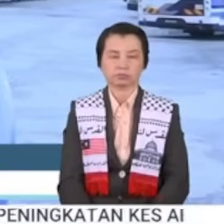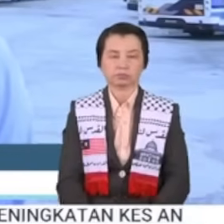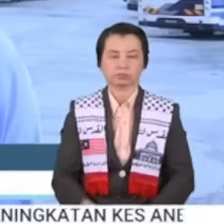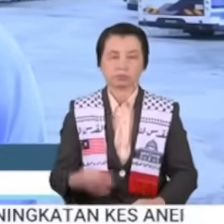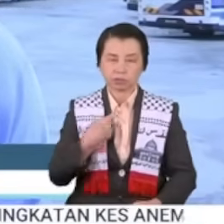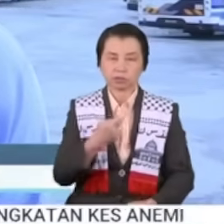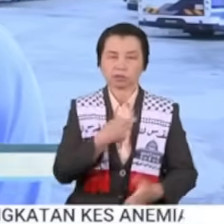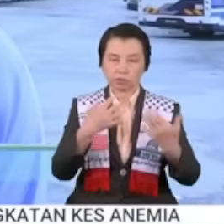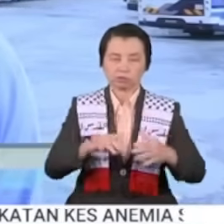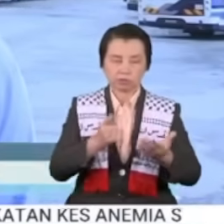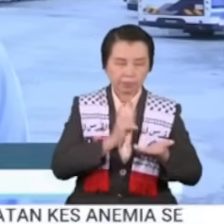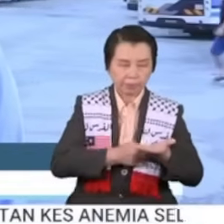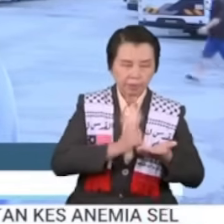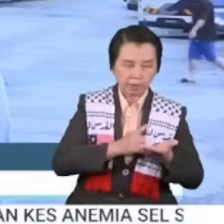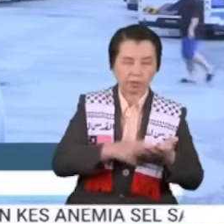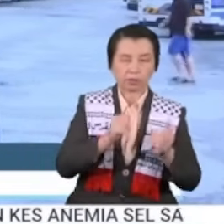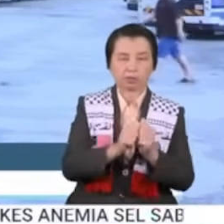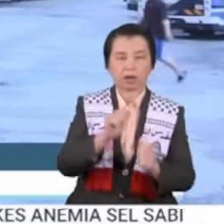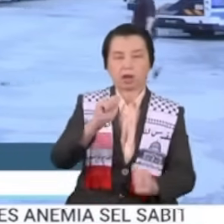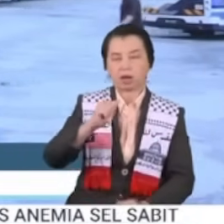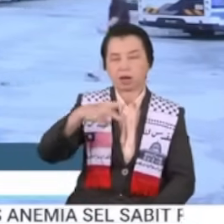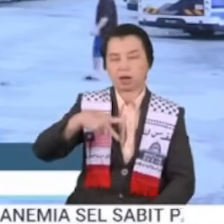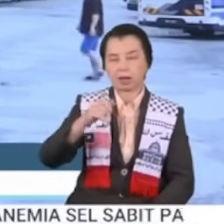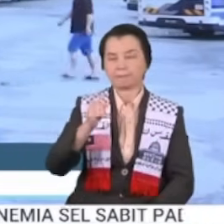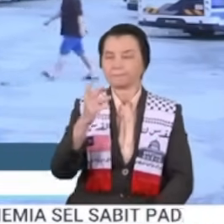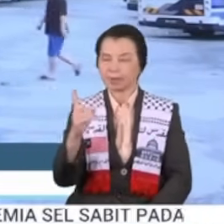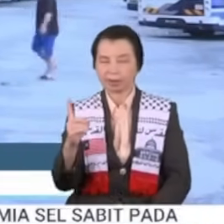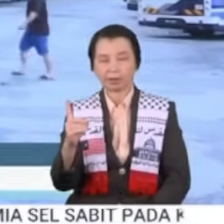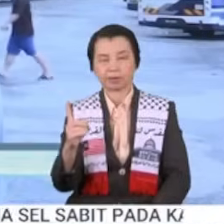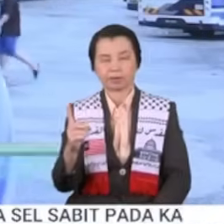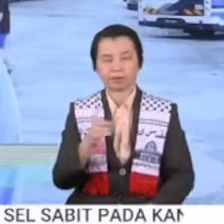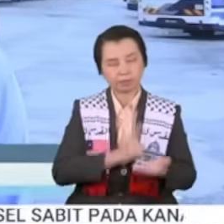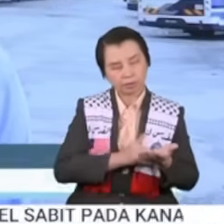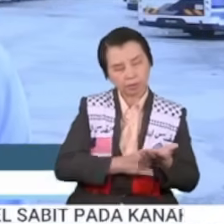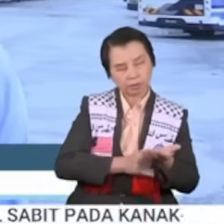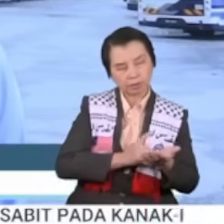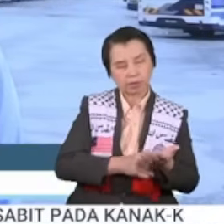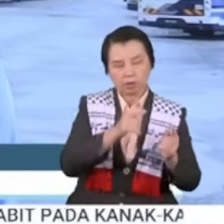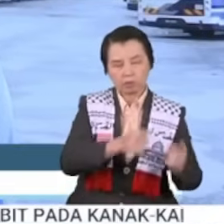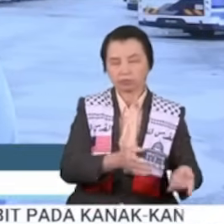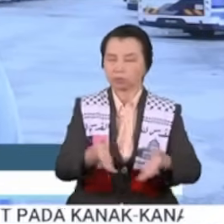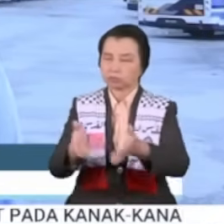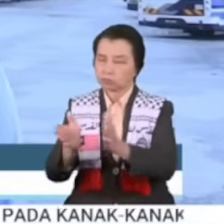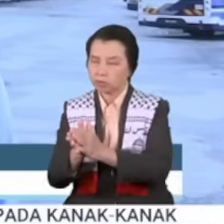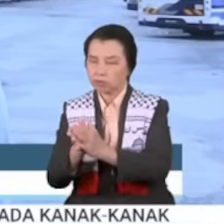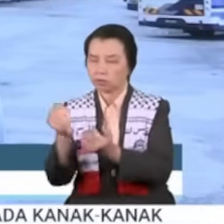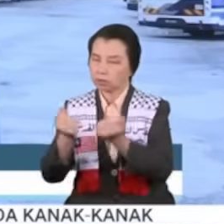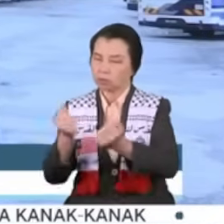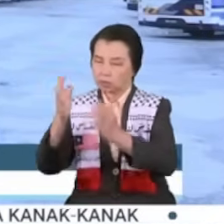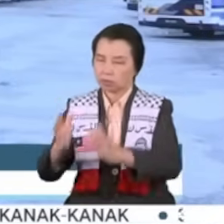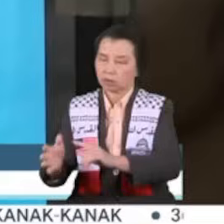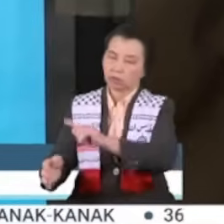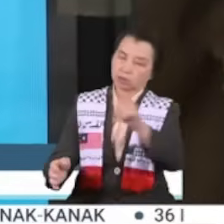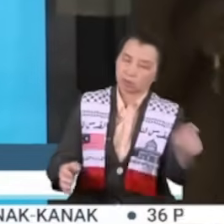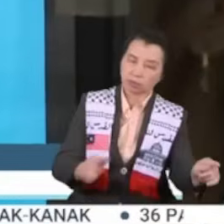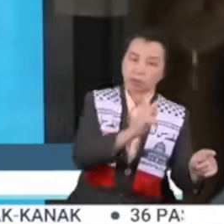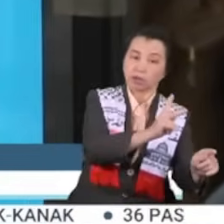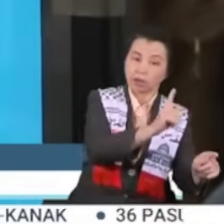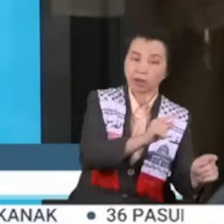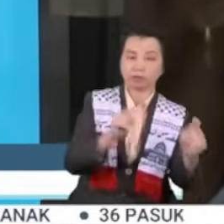maka kita telah berbincang dengan Apart dan Apart telah pun meminta kepada operator untuk laluan Seremban